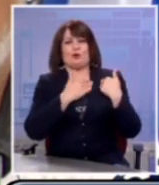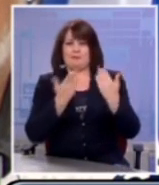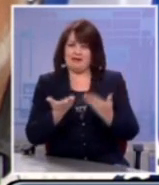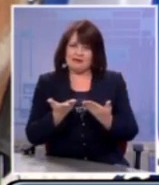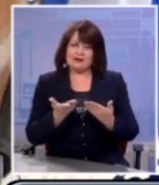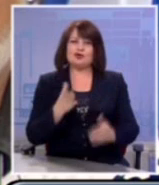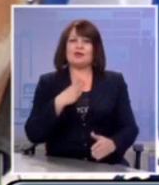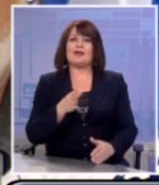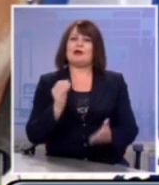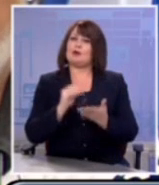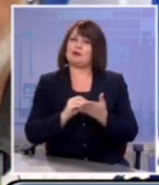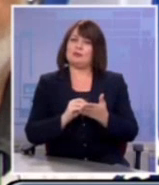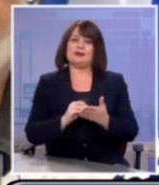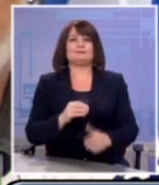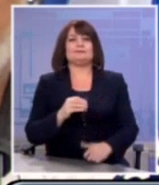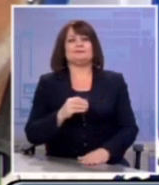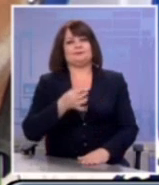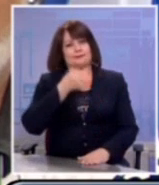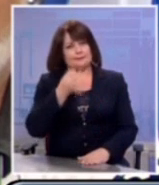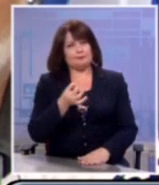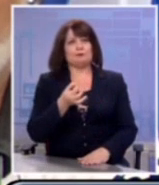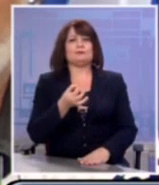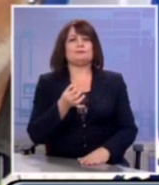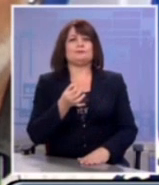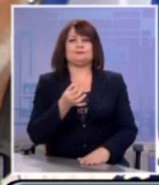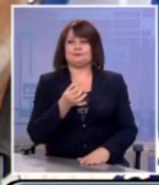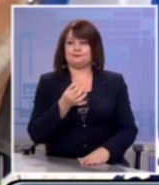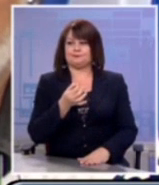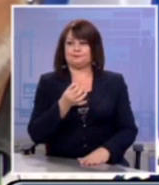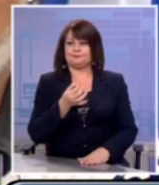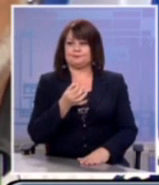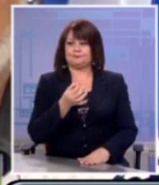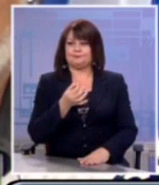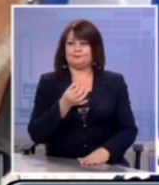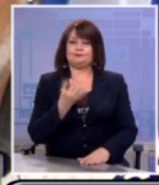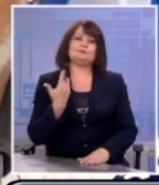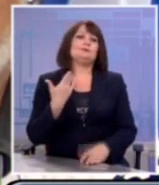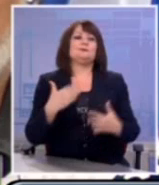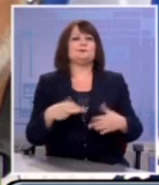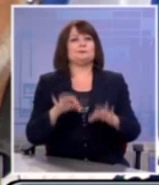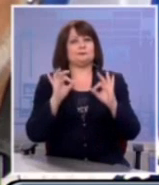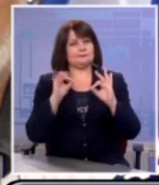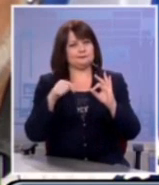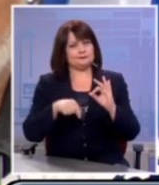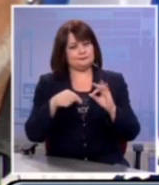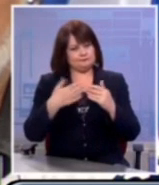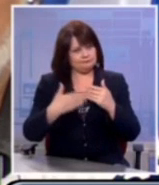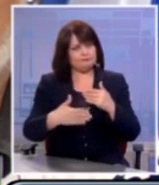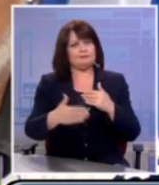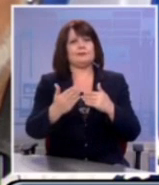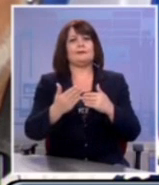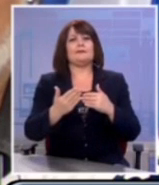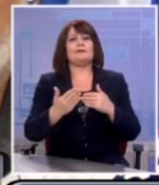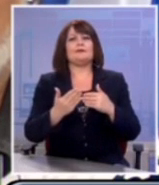ήθελα τέλος να σας πω ότι ξεκινάει από σήμερα και στο εξής